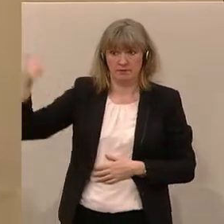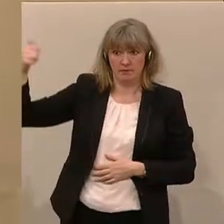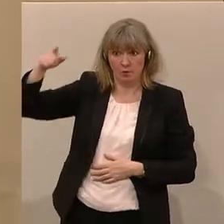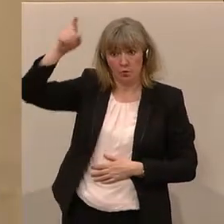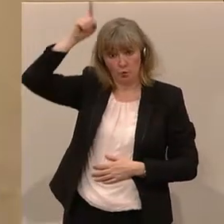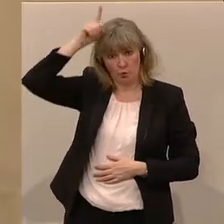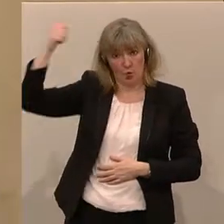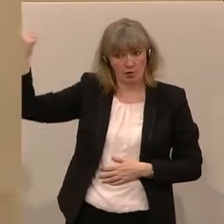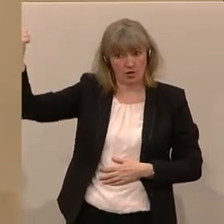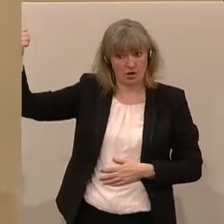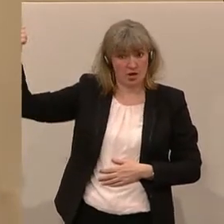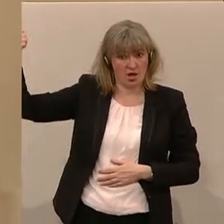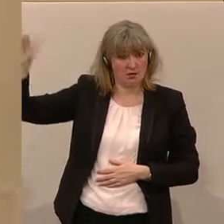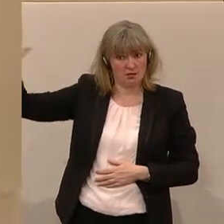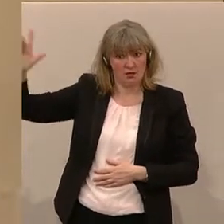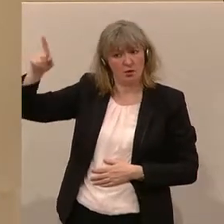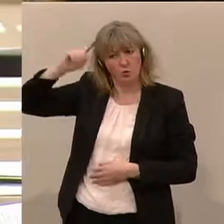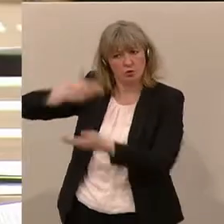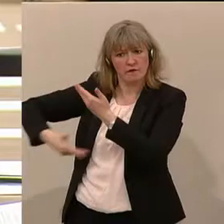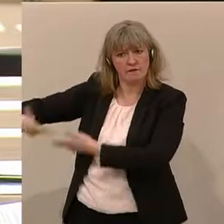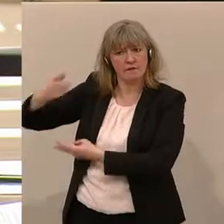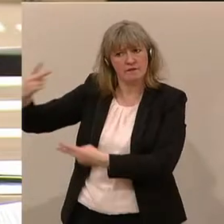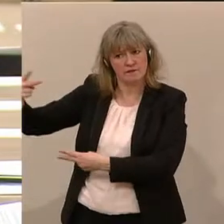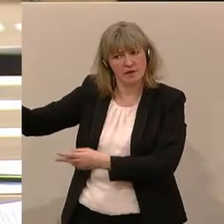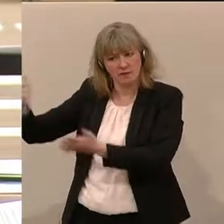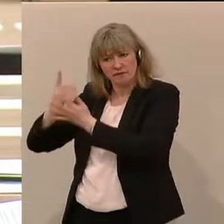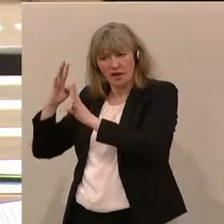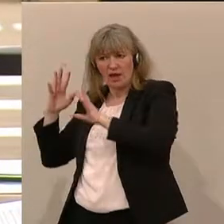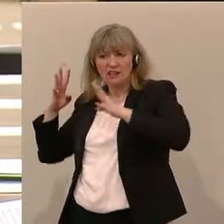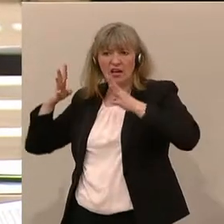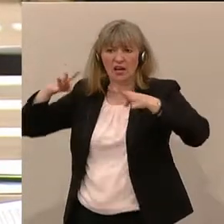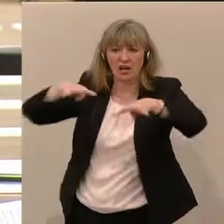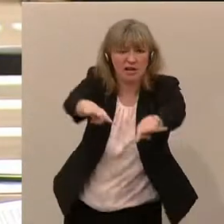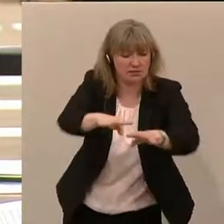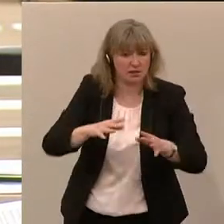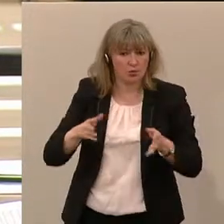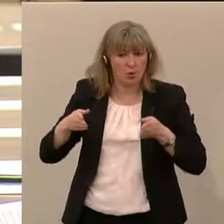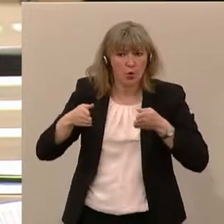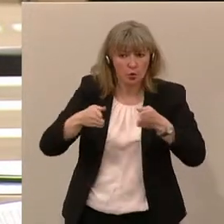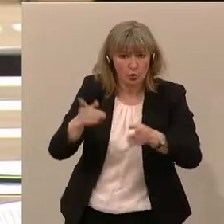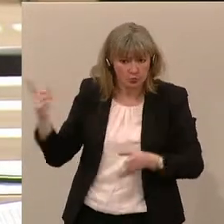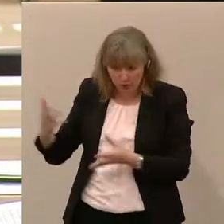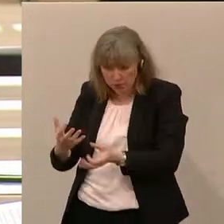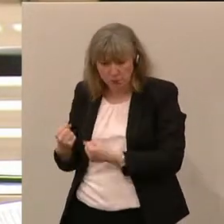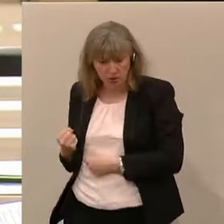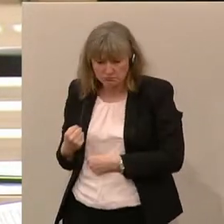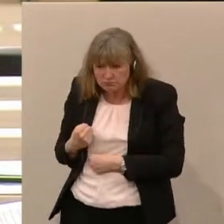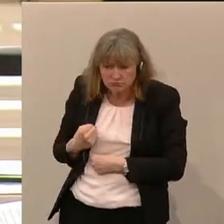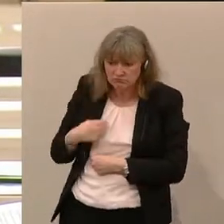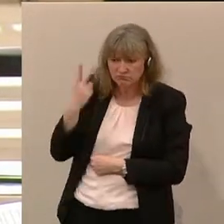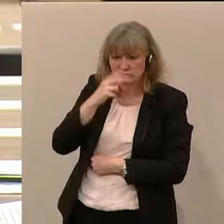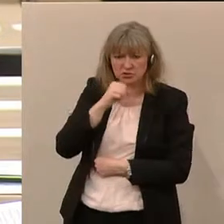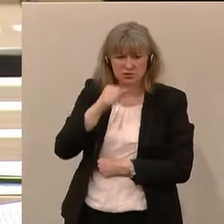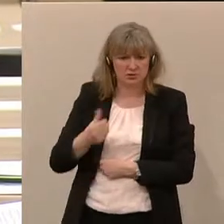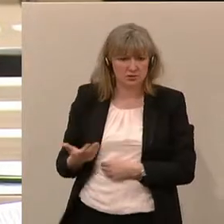beim Ausbau dieser für die deutsche Wirtschaft so wichtige Transitroute bremst, ist für mich unverständlich. Die